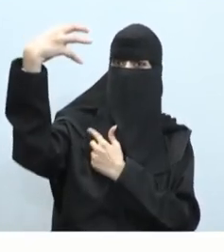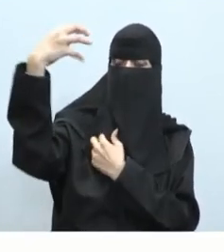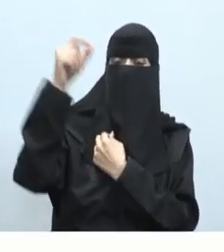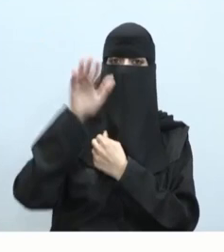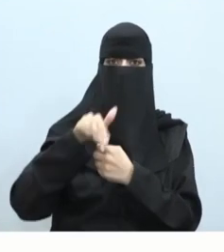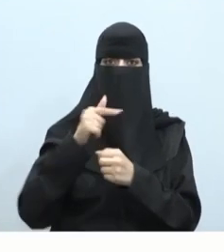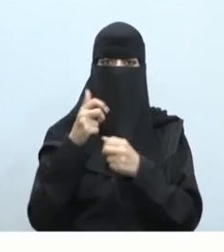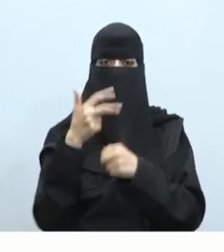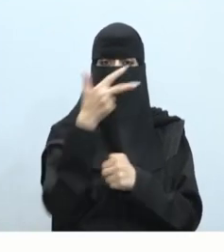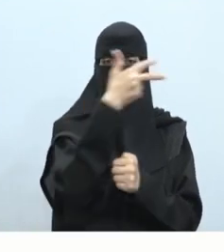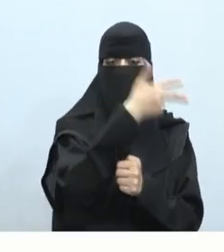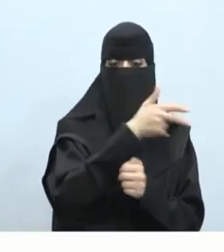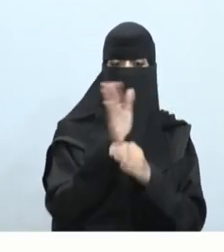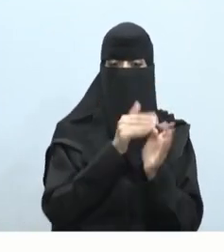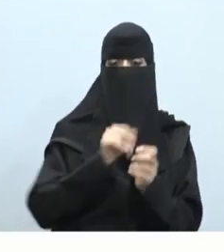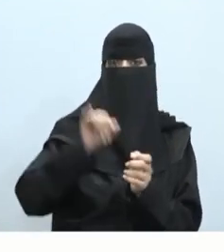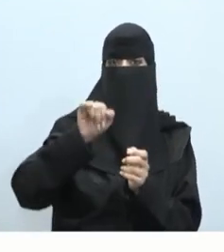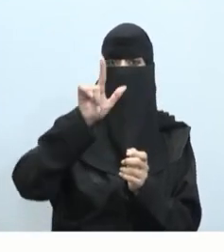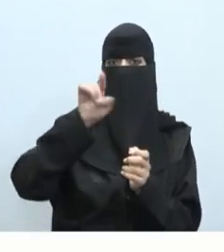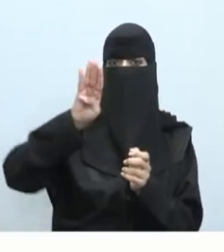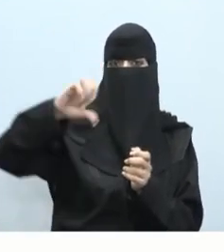وفي الغرب تسمى ميلكاويه